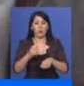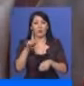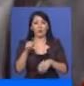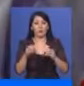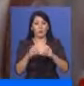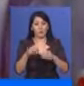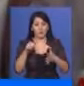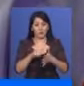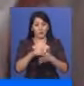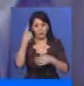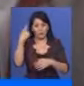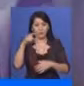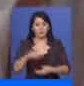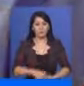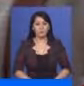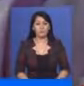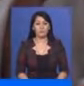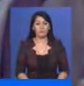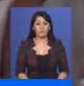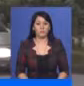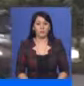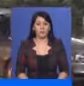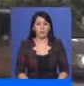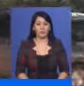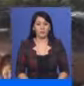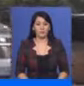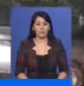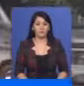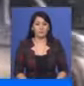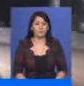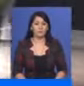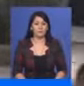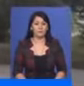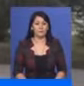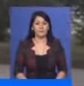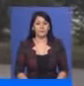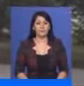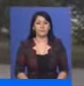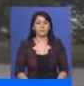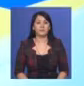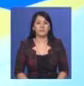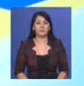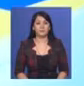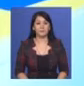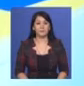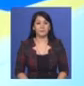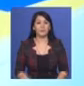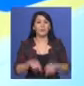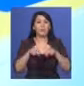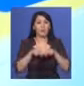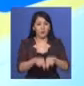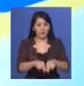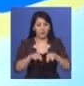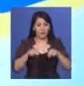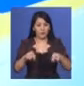110 дерек анықтады. Нұрсұлтан Тілектесов облыстық полиция департаменті баспасөз қызметінің көмегімен әзірленді.